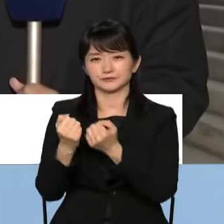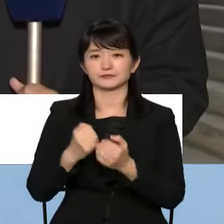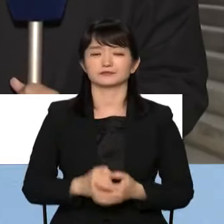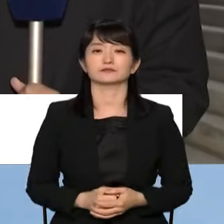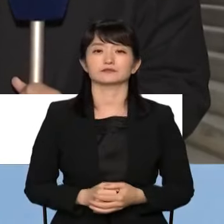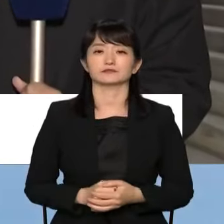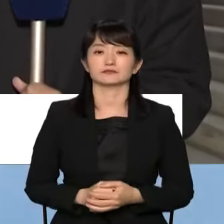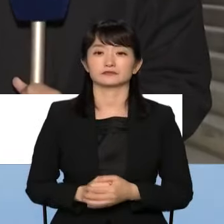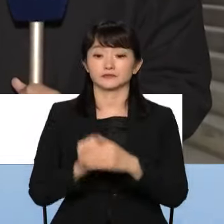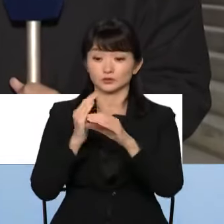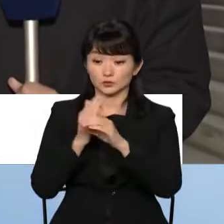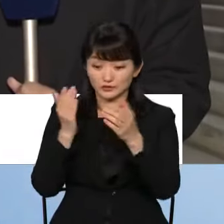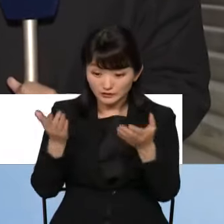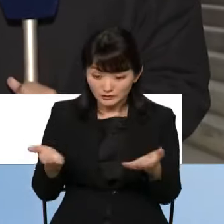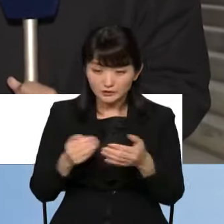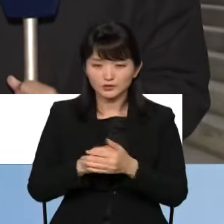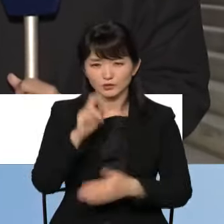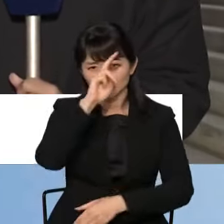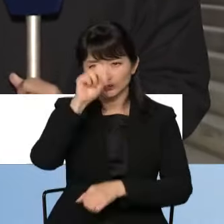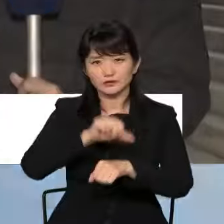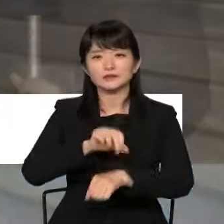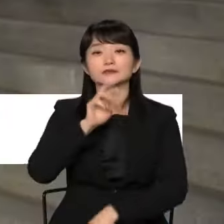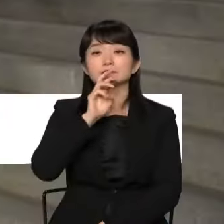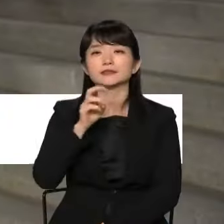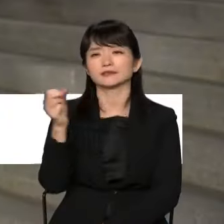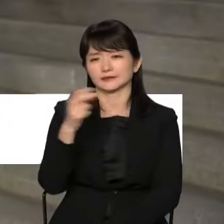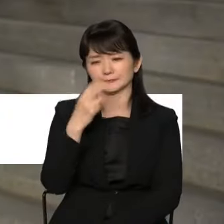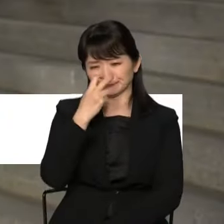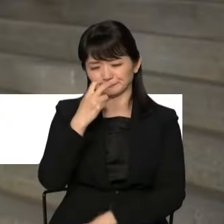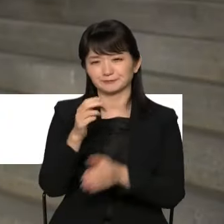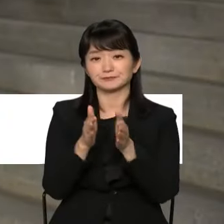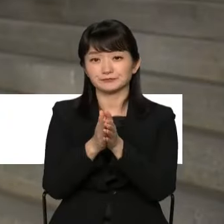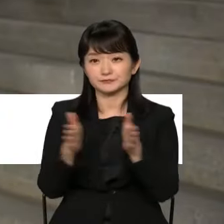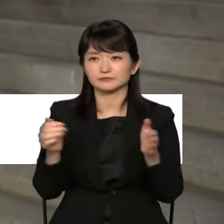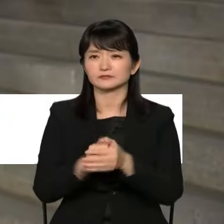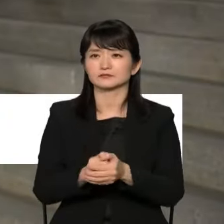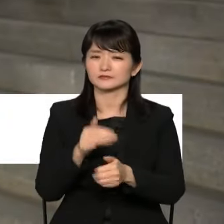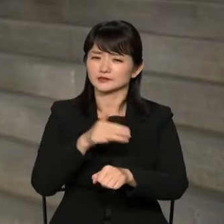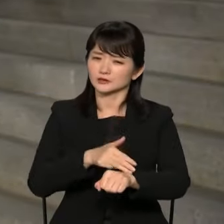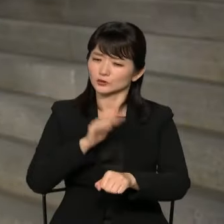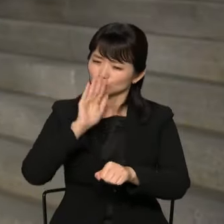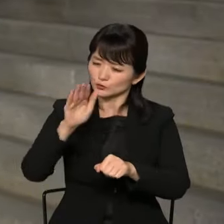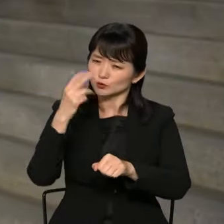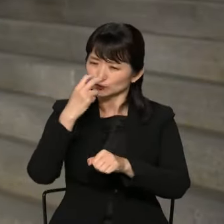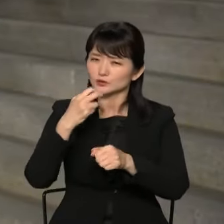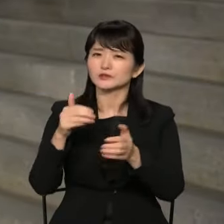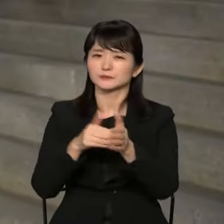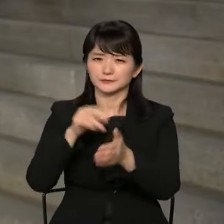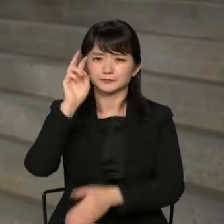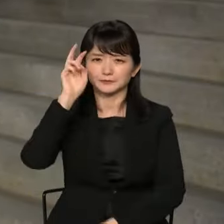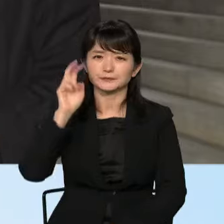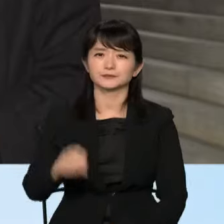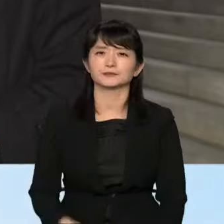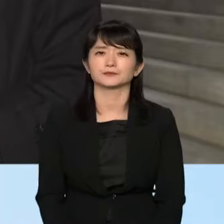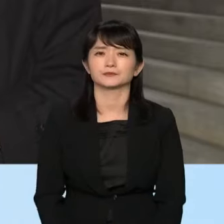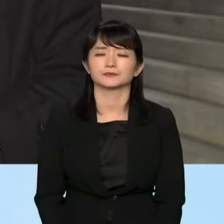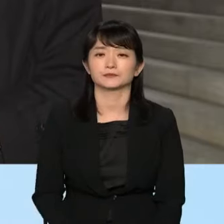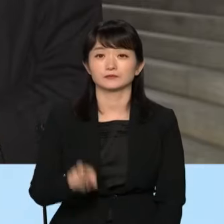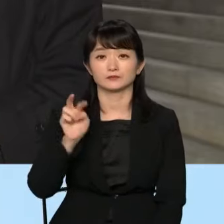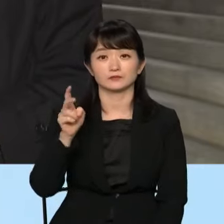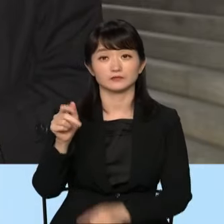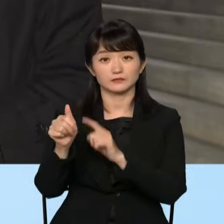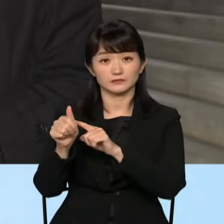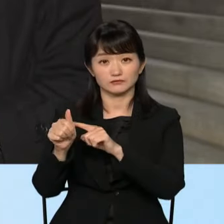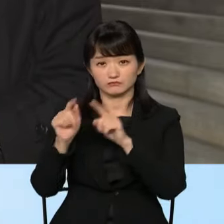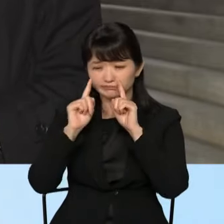중간에 잠시 쉬고 오후 5시 반쯤 다시 조사가 시작돼서 8시 넘어서야 마칠 걸로 예상됩니다. 네, 명태균